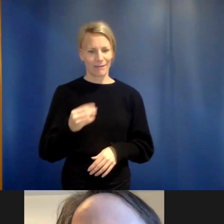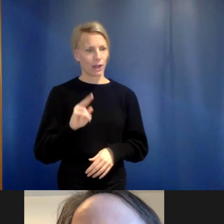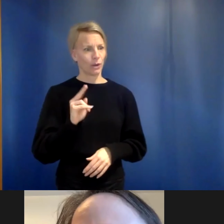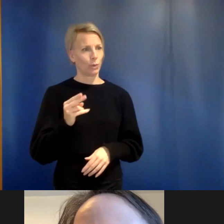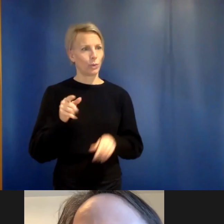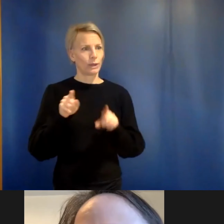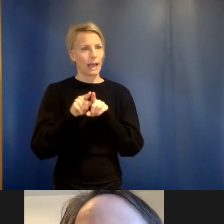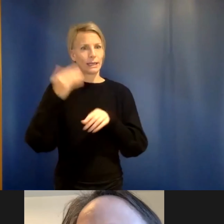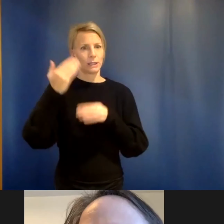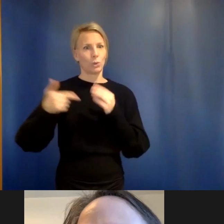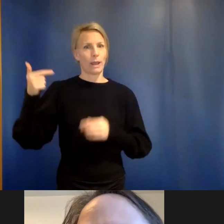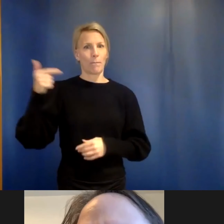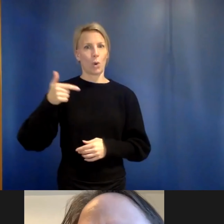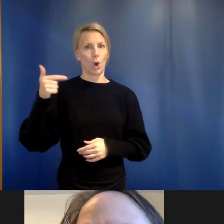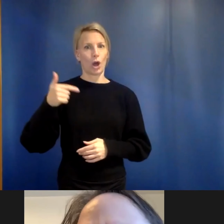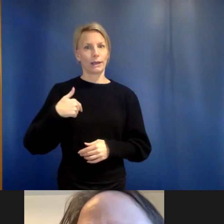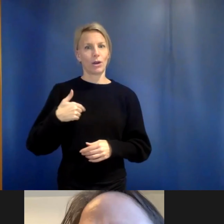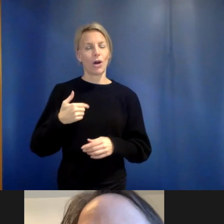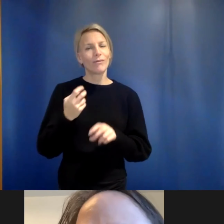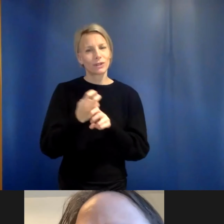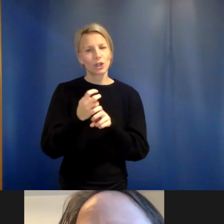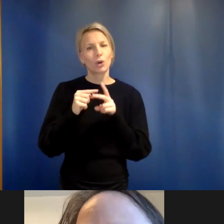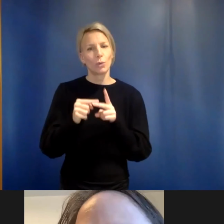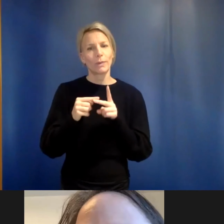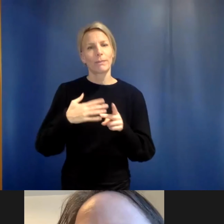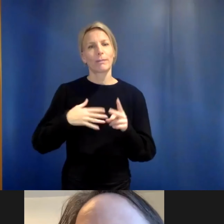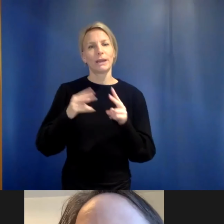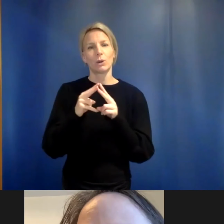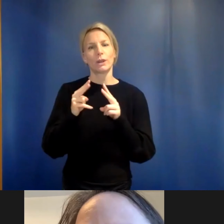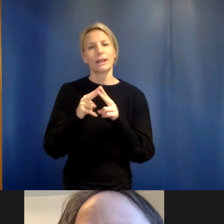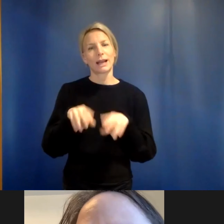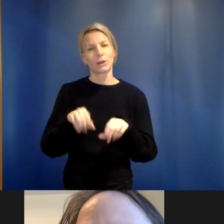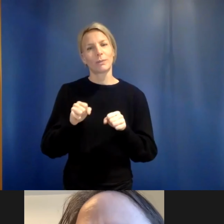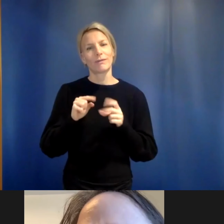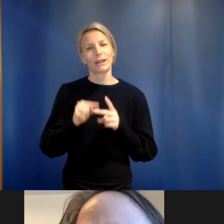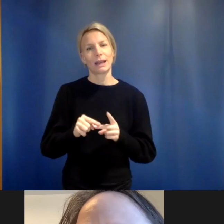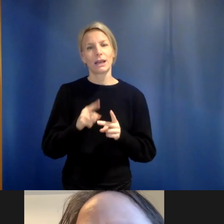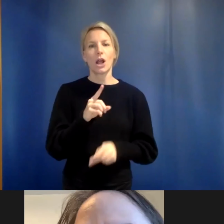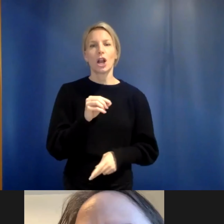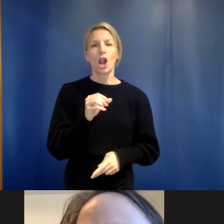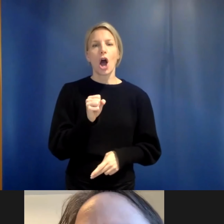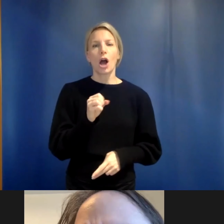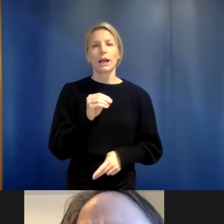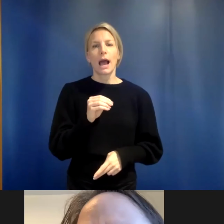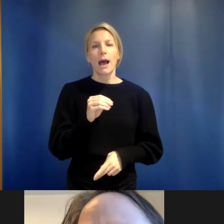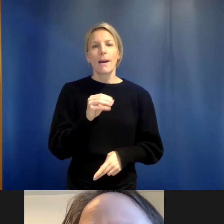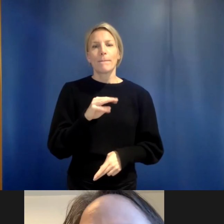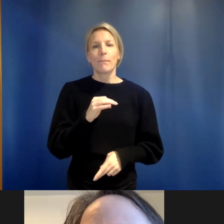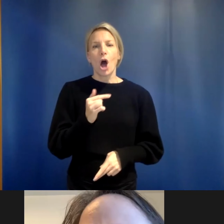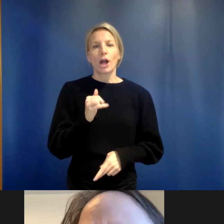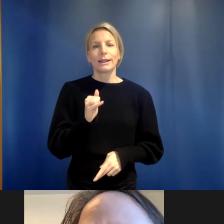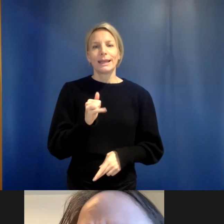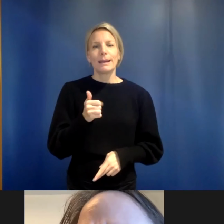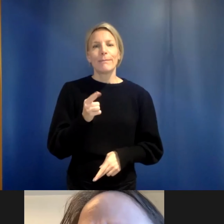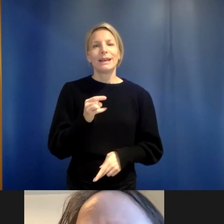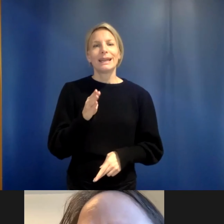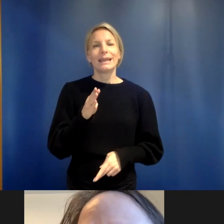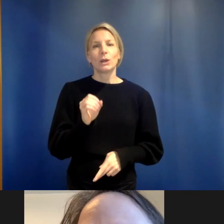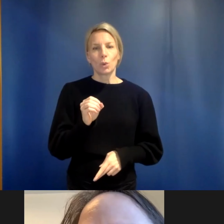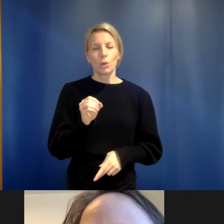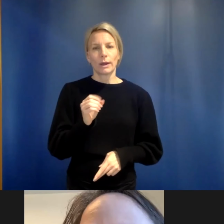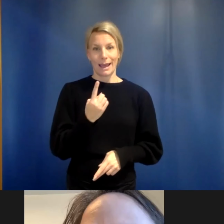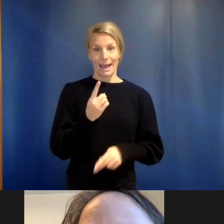upprepa mina kontaktuppgifter igen här. Laga mat i blindo, och det är ett ord då,